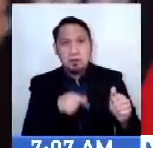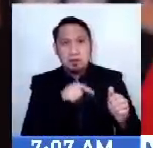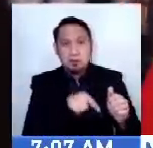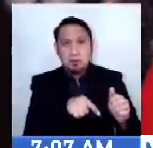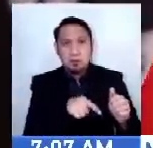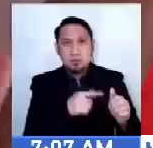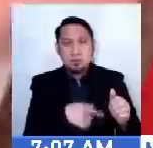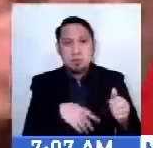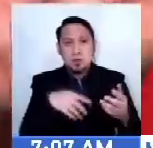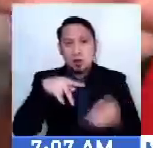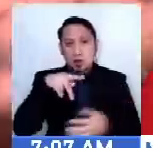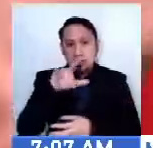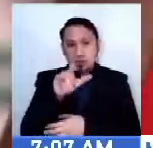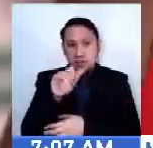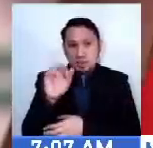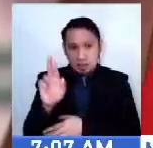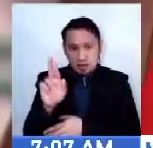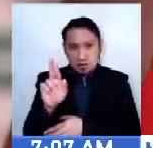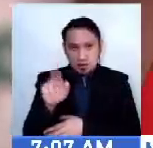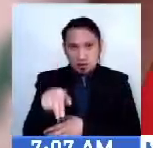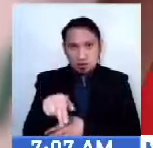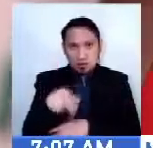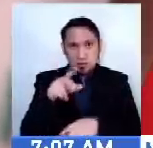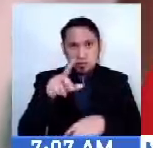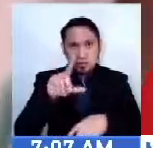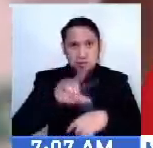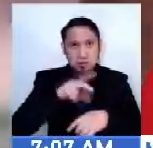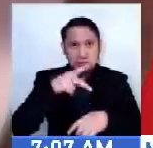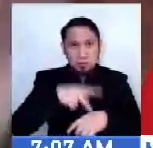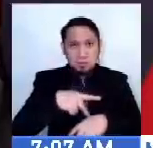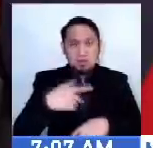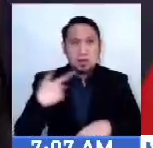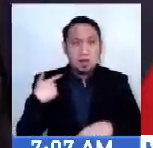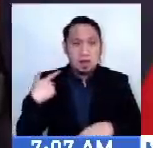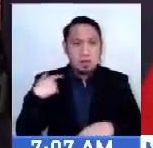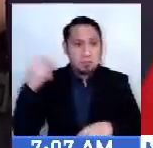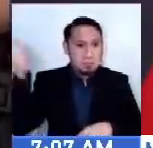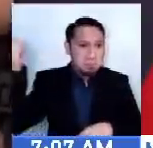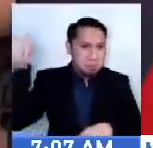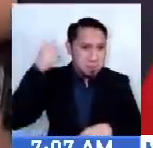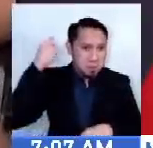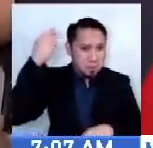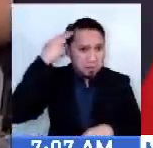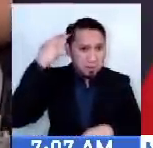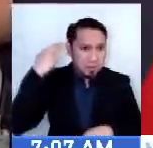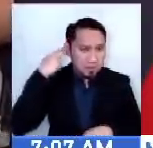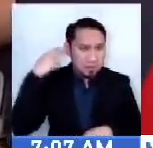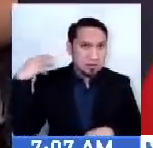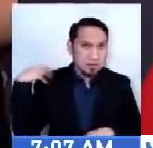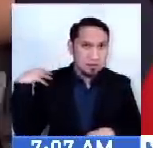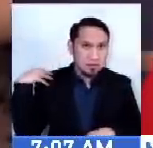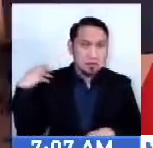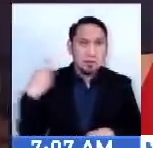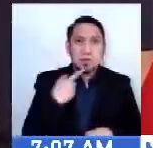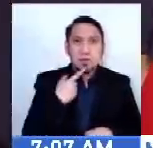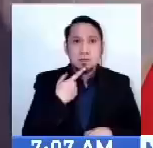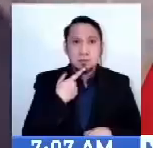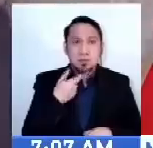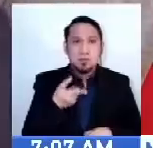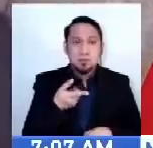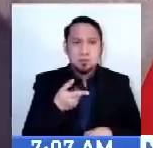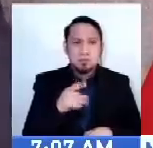pilar sa Las Piñas. Tama sa ulo at balikat ang tinamo ni Tatay Julian. Pag-amin niya, nakainom siya, pero matino naman daw